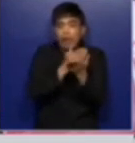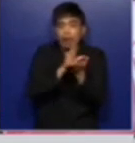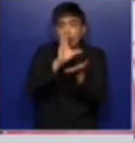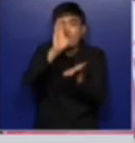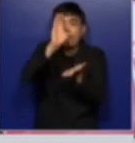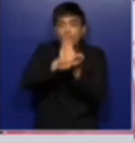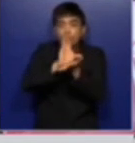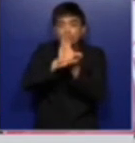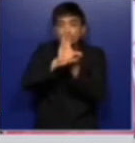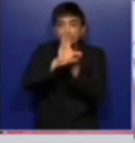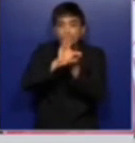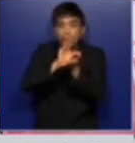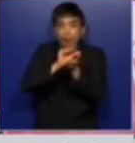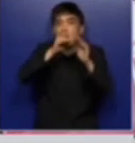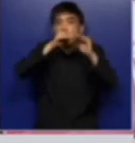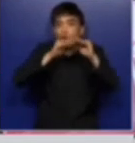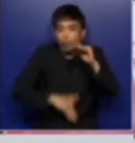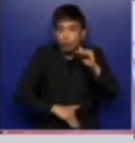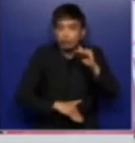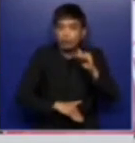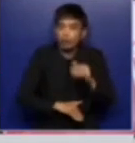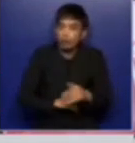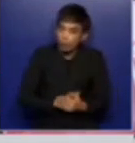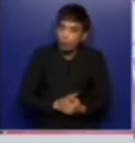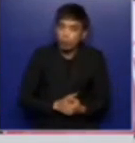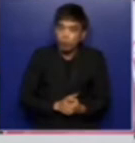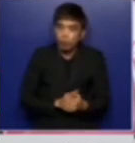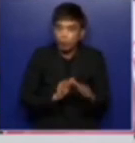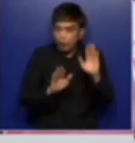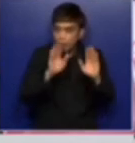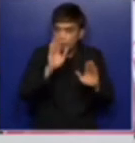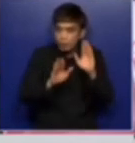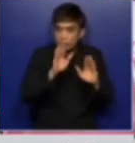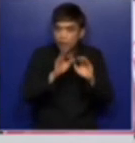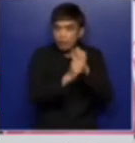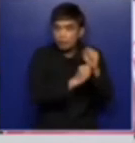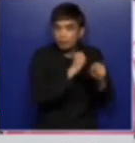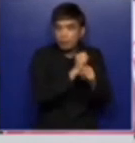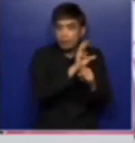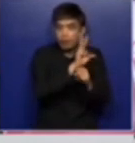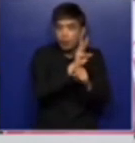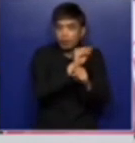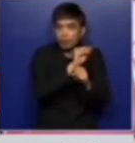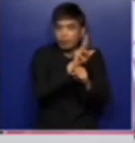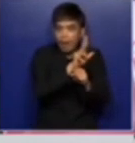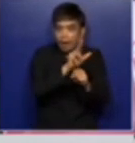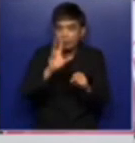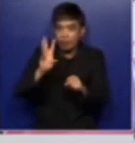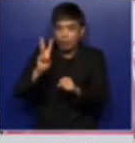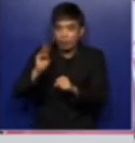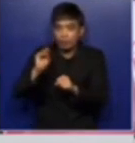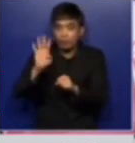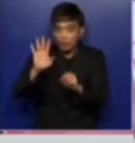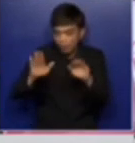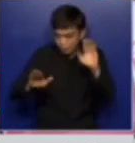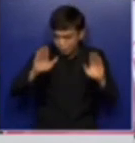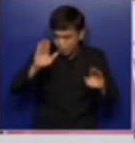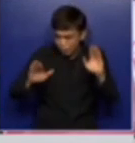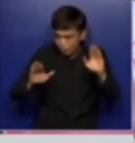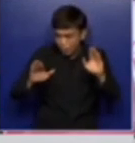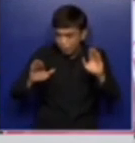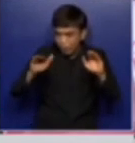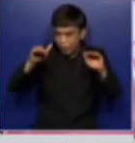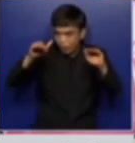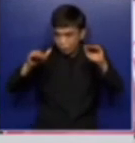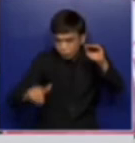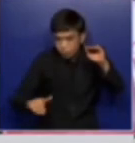ากผมดูข้อมูลเปรียบเทียบระหว่างปี64กับ63ทั้งที่ควรจะมีงบ